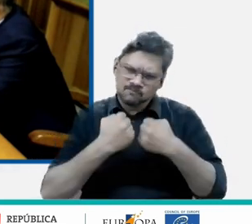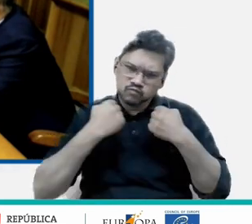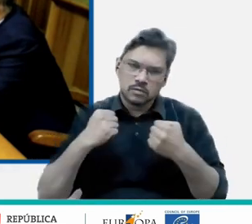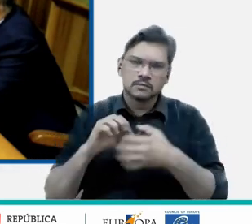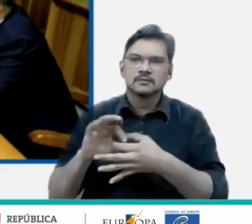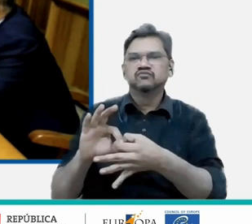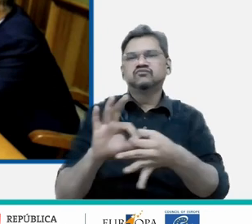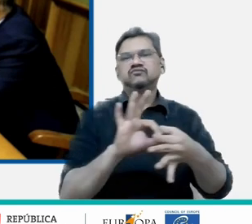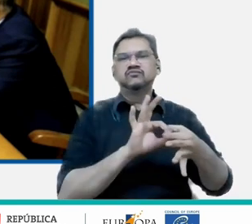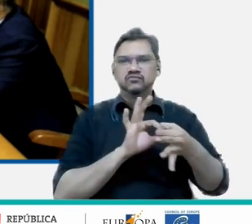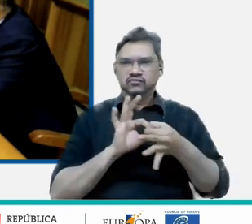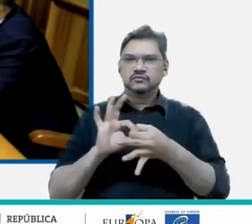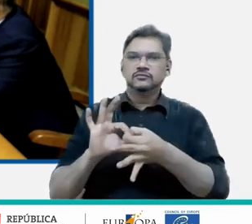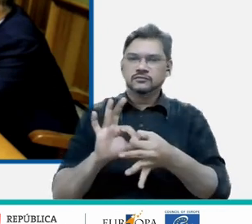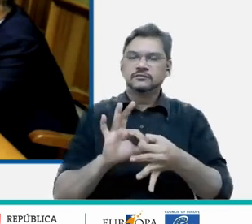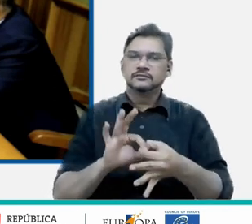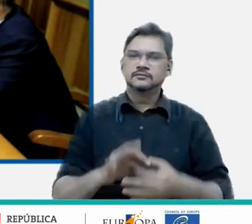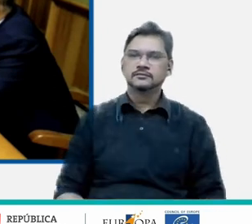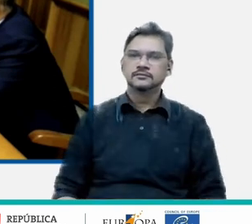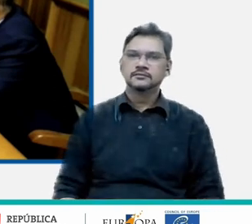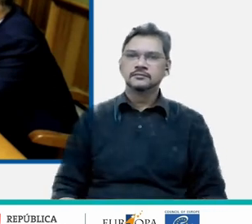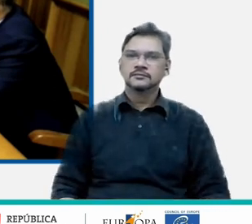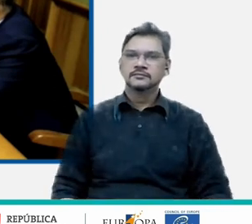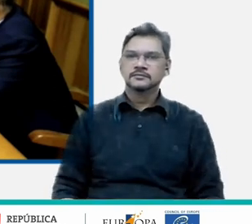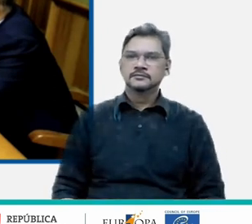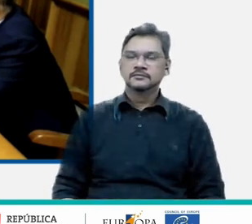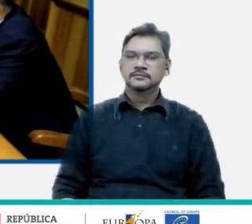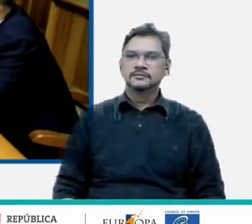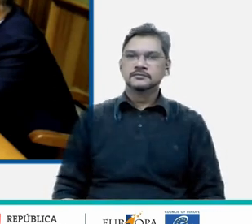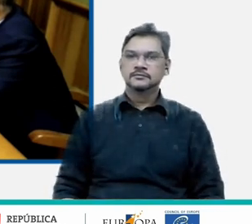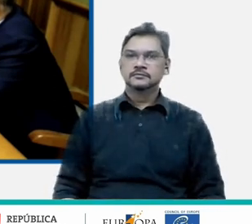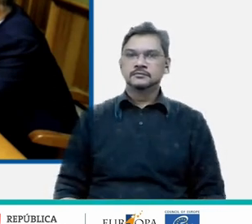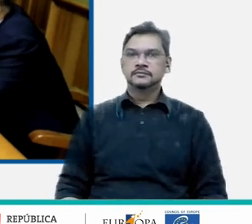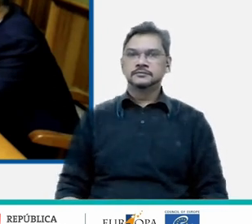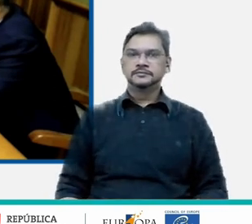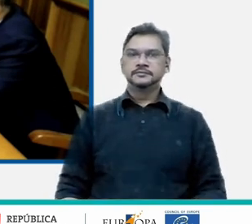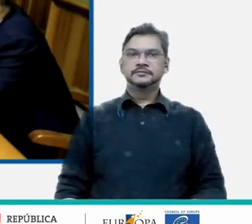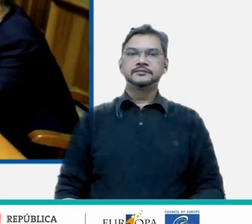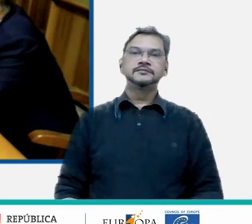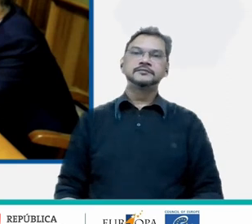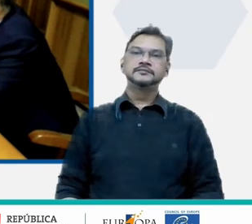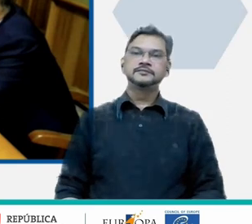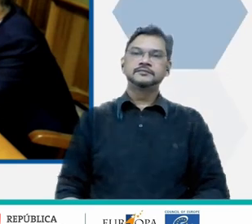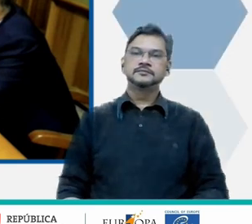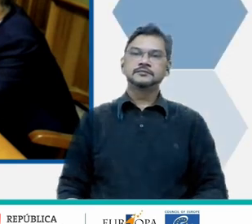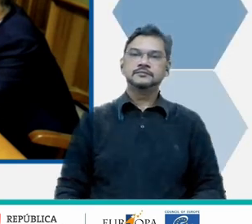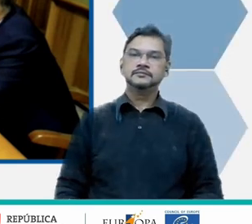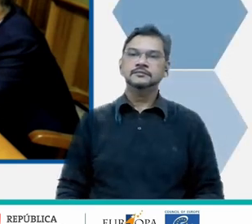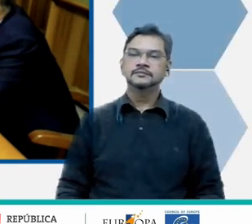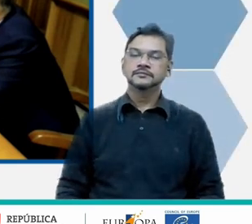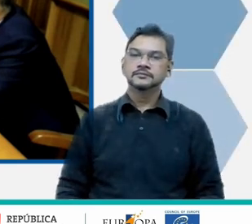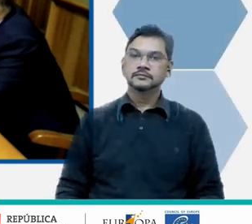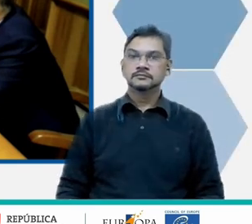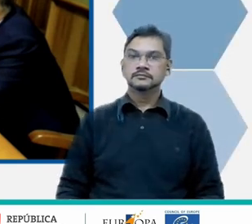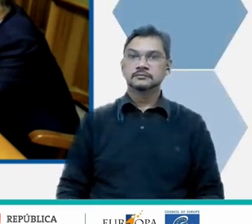данной инициативы для обмена опытом и привлечения заинтересованных сторон в